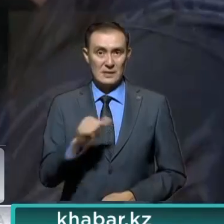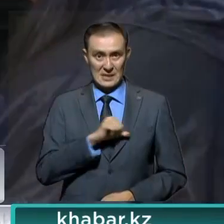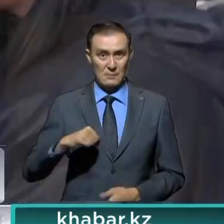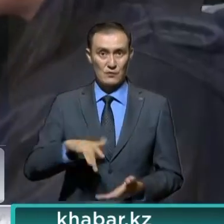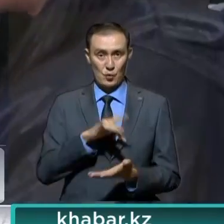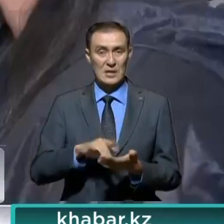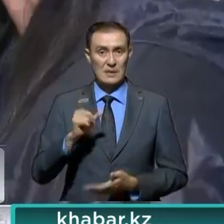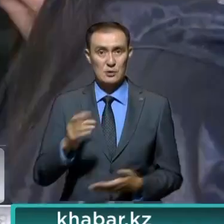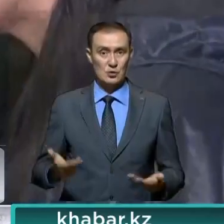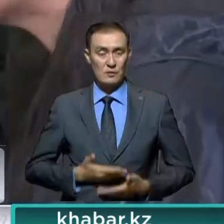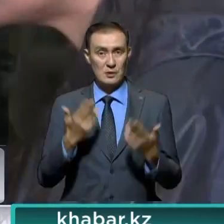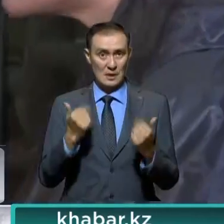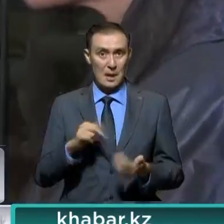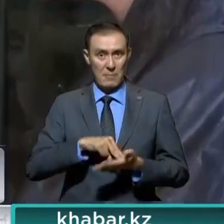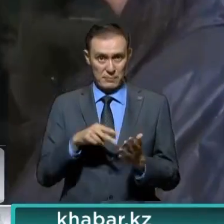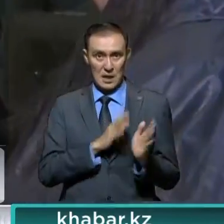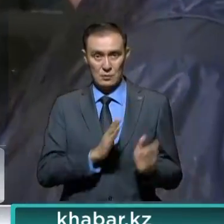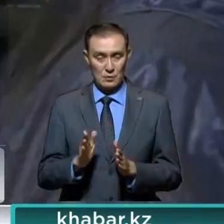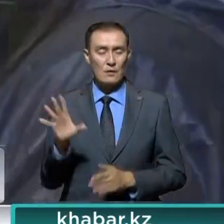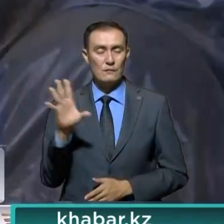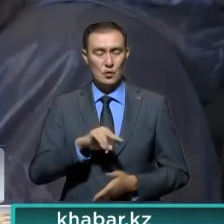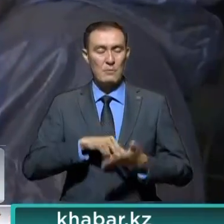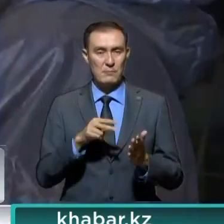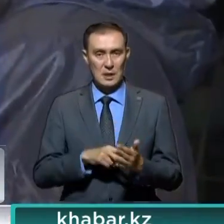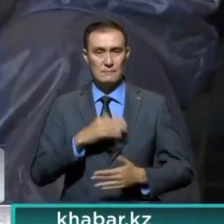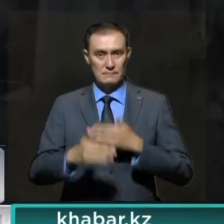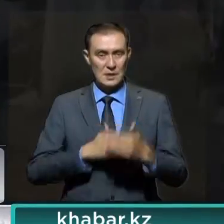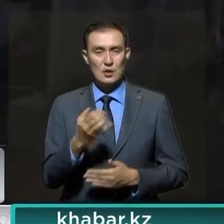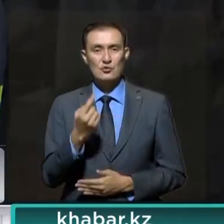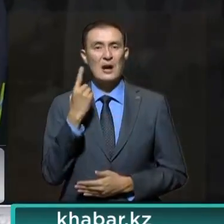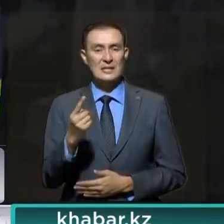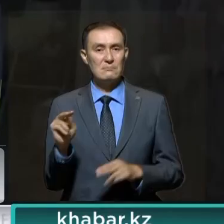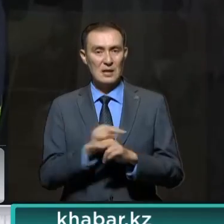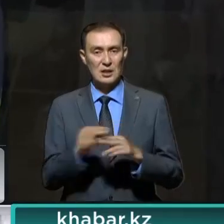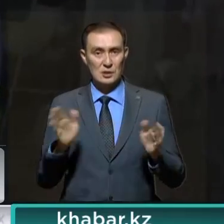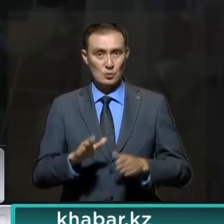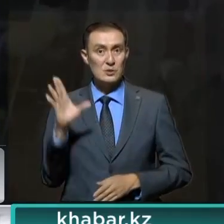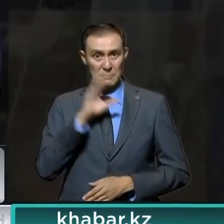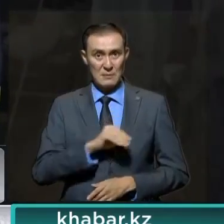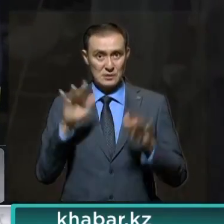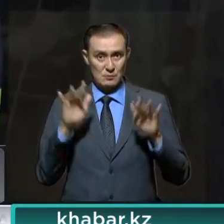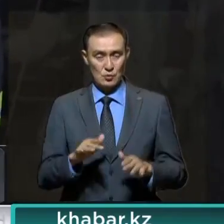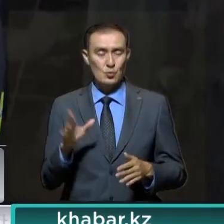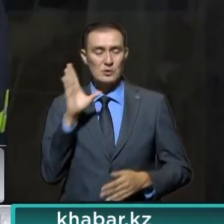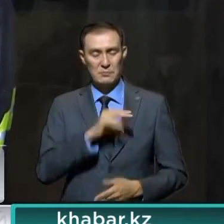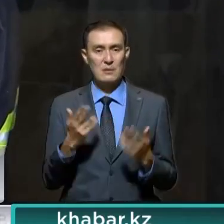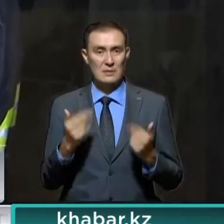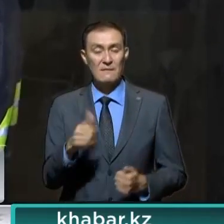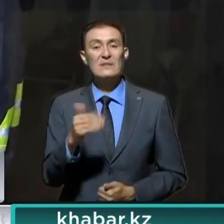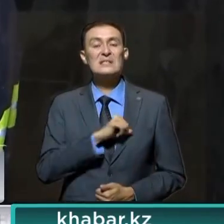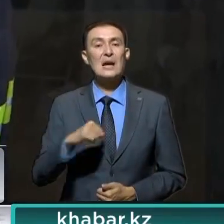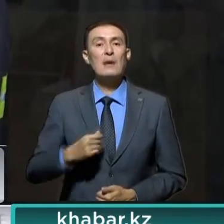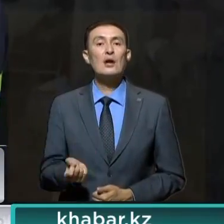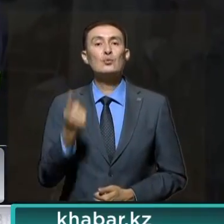Экибастуза? Да, да. По плану все идет? Все по плану идет. Вот один остался, монтаж. А к зиме успеем? Да, успеем. Вы сами